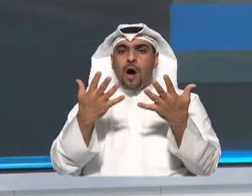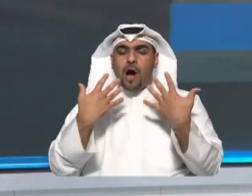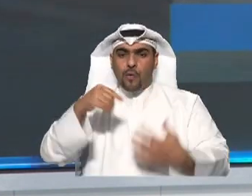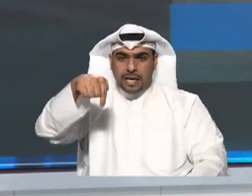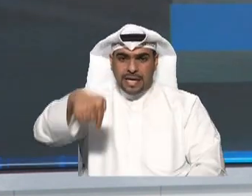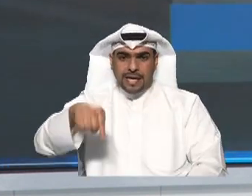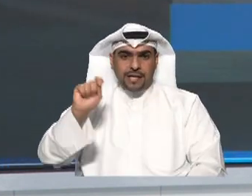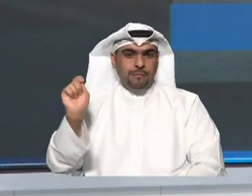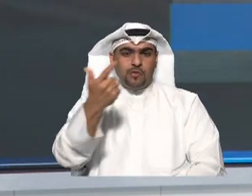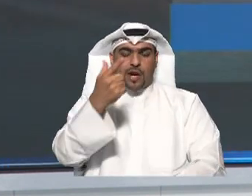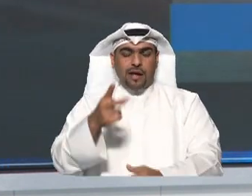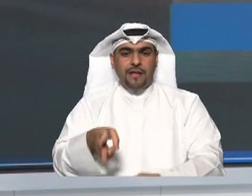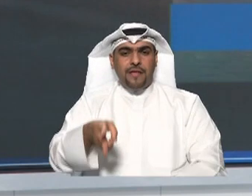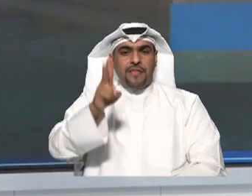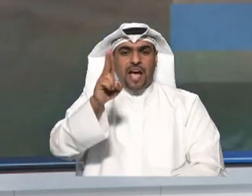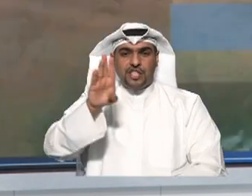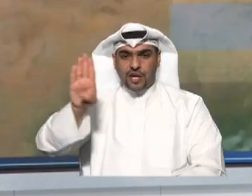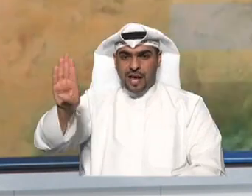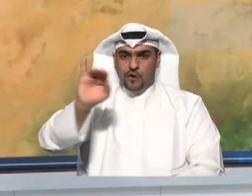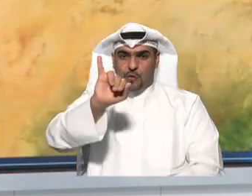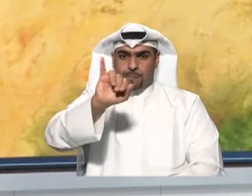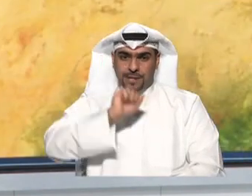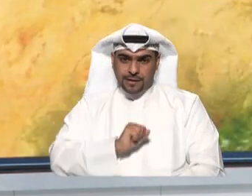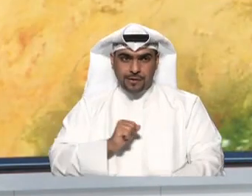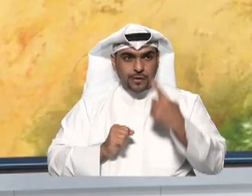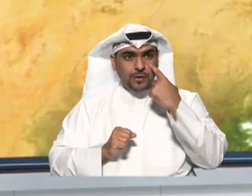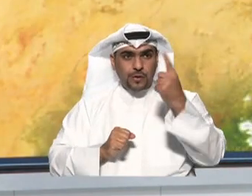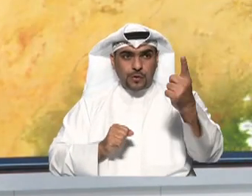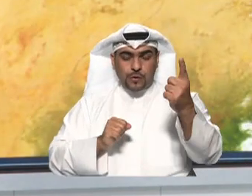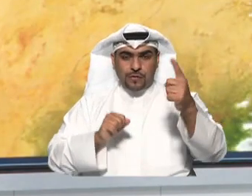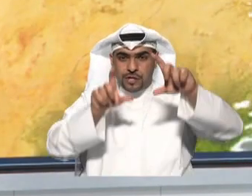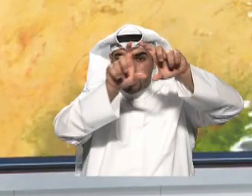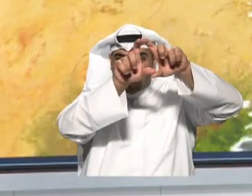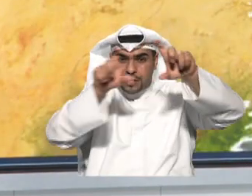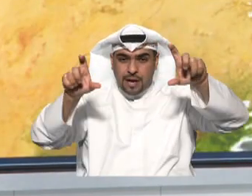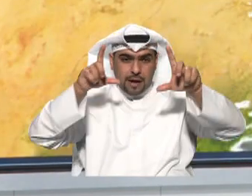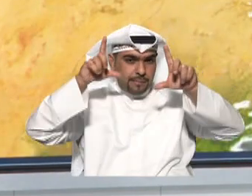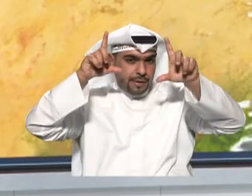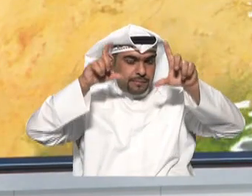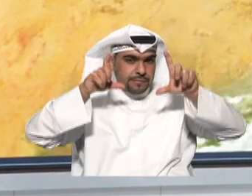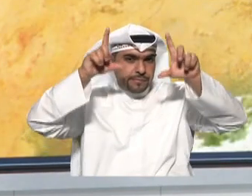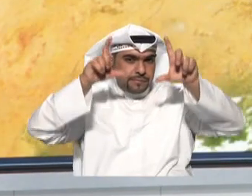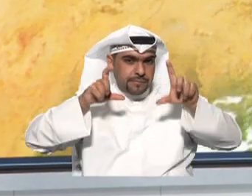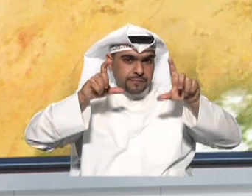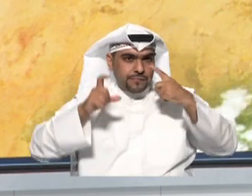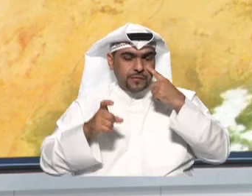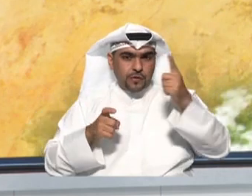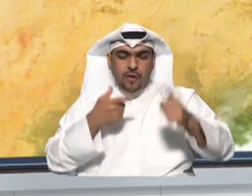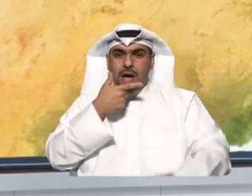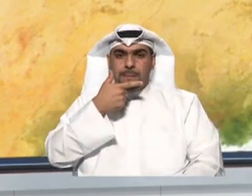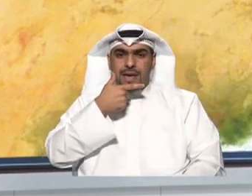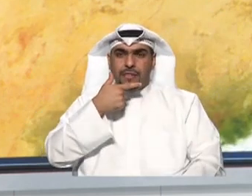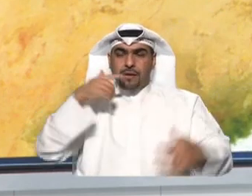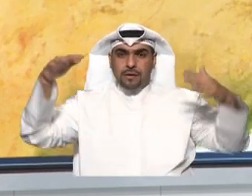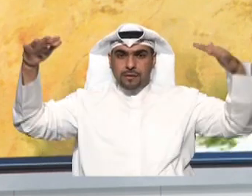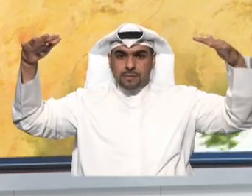سرعتها إلى 12 كيلومتر في الساعة. صور الأقمار الصناعية خلال 24 ساعة الماضية تبين لنا عبور السحب على بعض المناطق في دولة الكويت